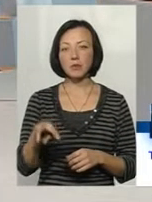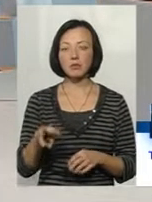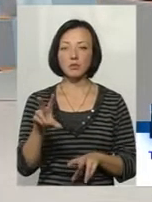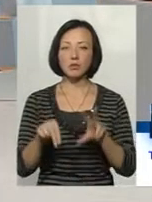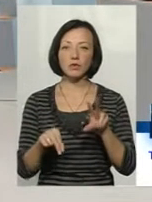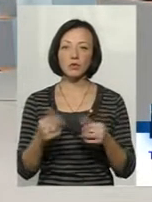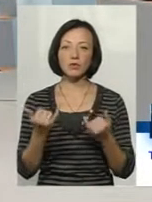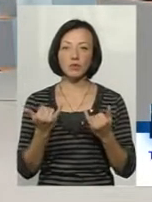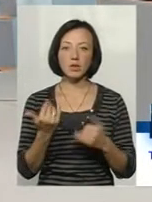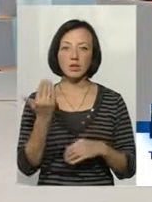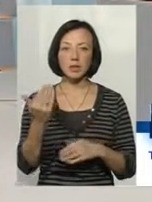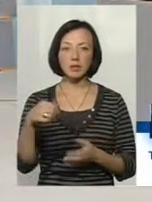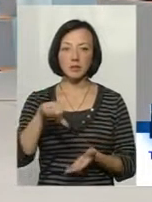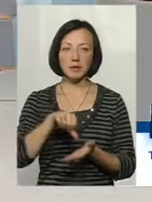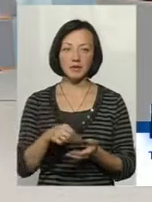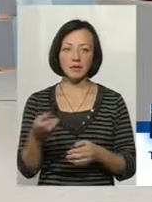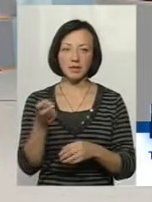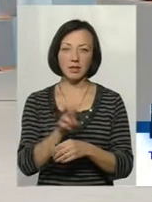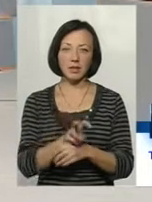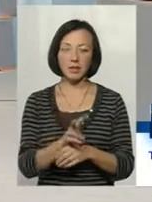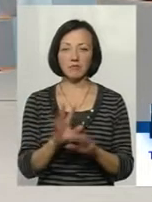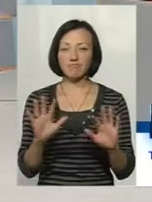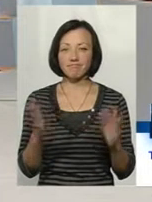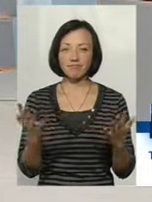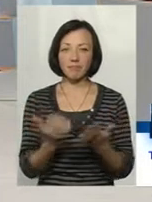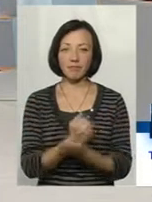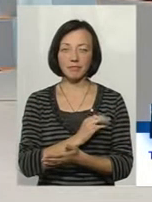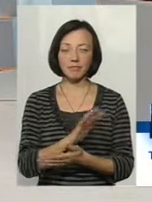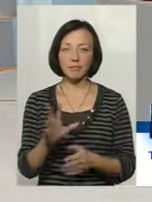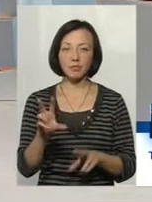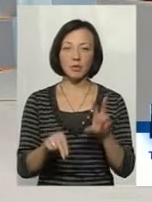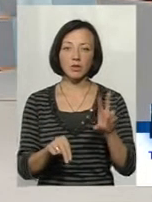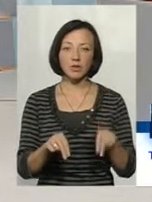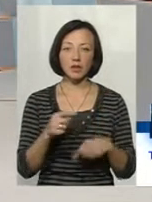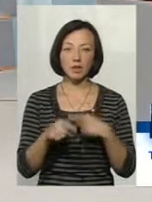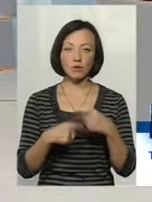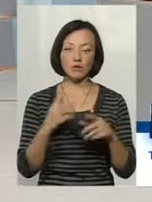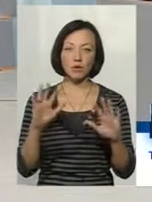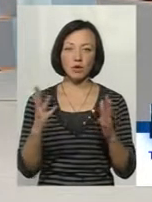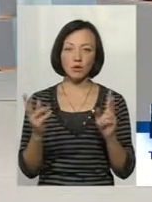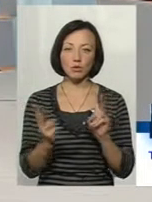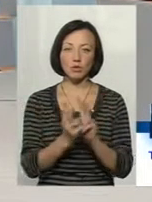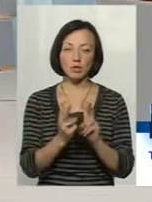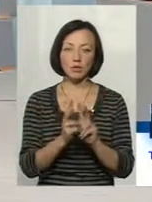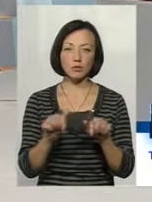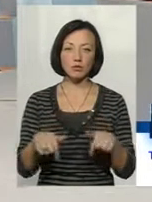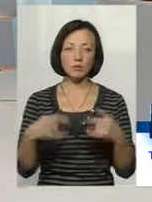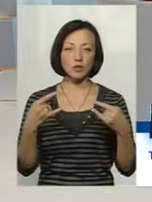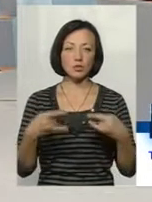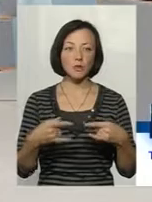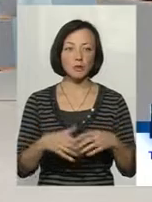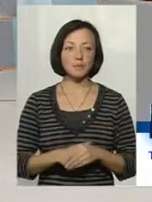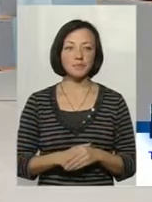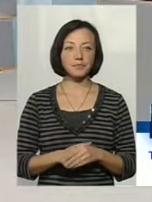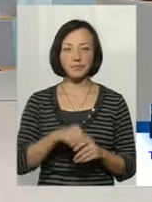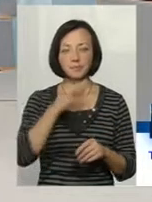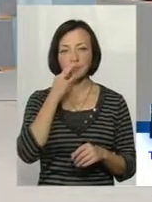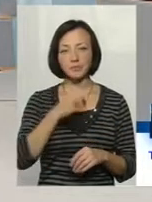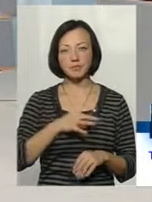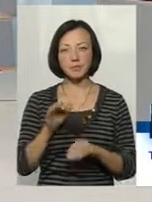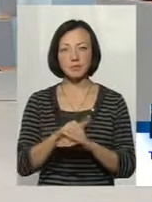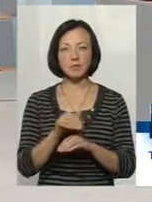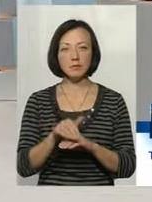сьогодні будуть і їхні представники, не склалося. Що ж, будемо сподіватися, наступного разу зустрінемося у цій студії. Скажіть, будь